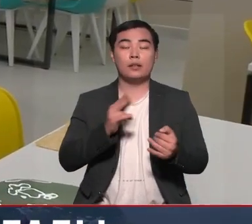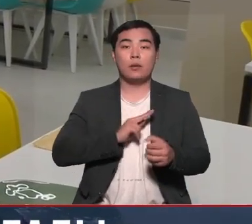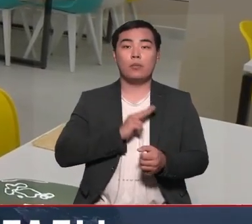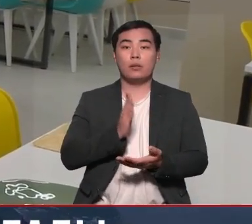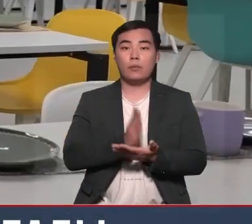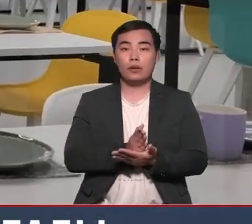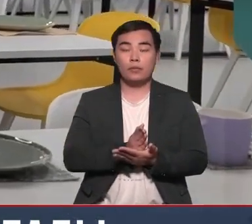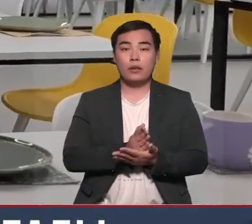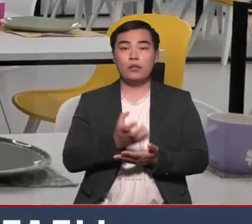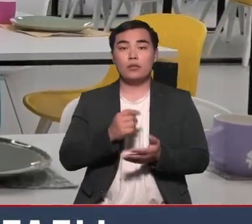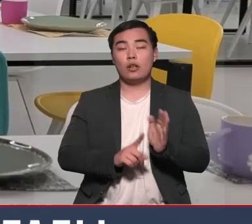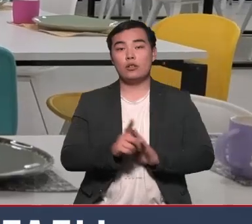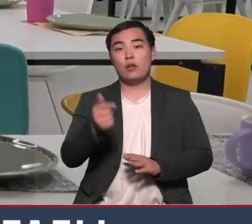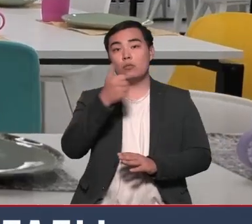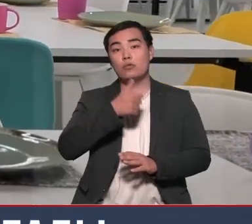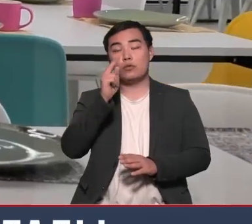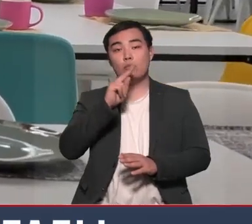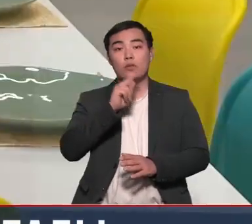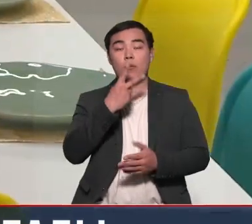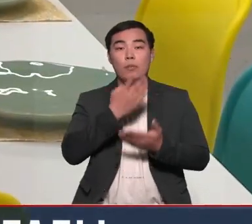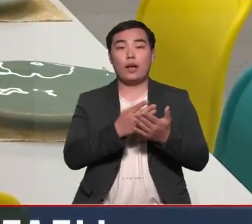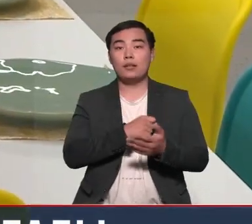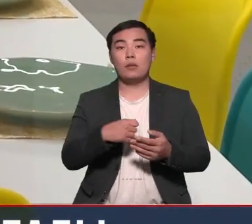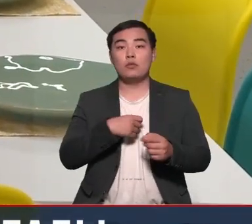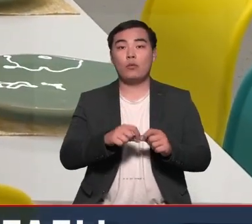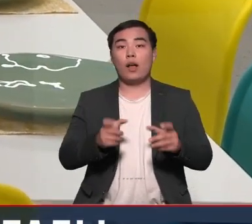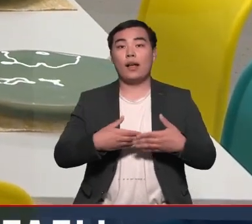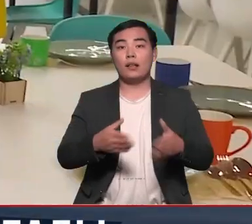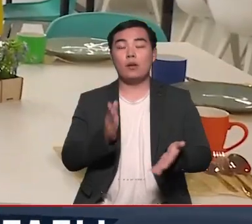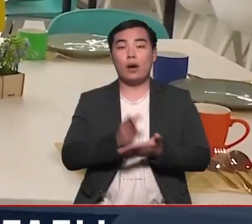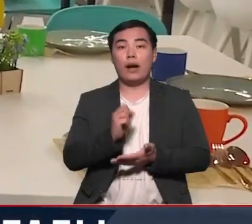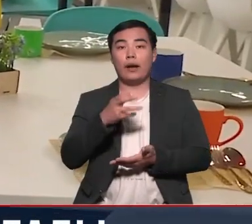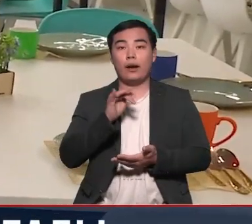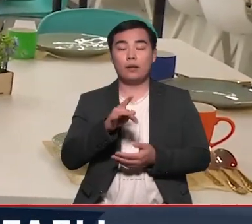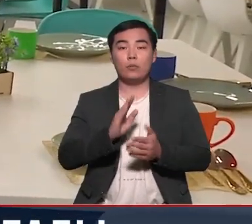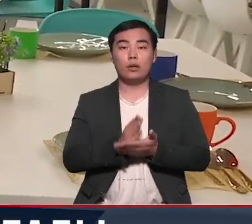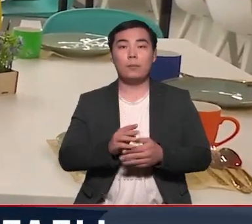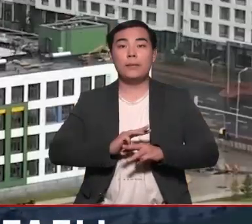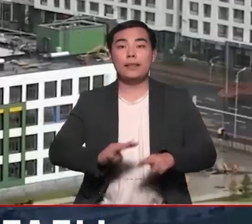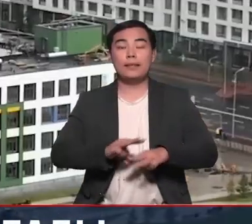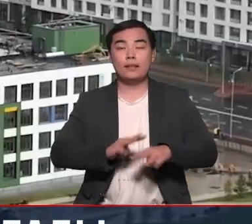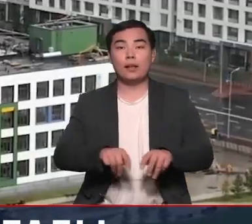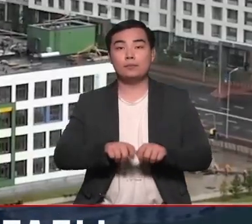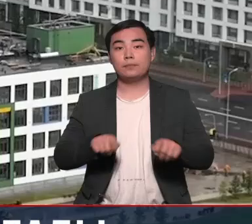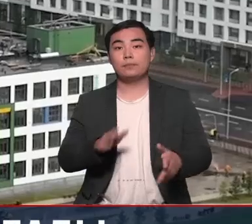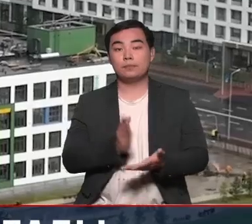жатыр. Жаңа оқу жылында мектеп оқушыларға есігін айқара ашады деп сендіреді оқу ағарту министрі.